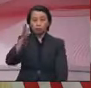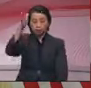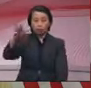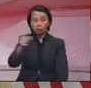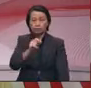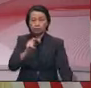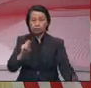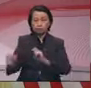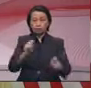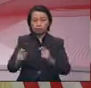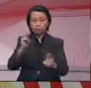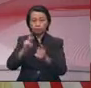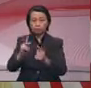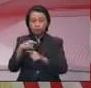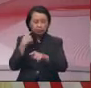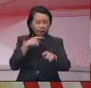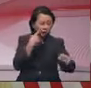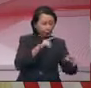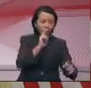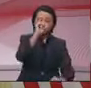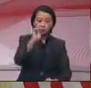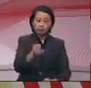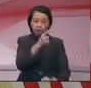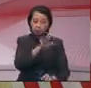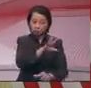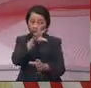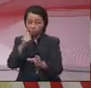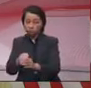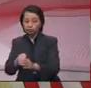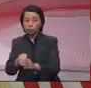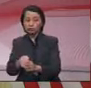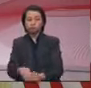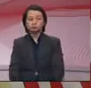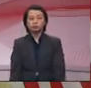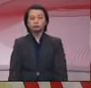mengambil tindakan kepada sesiapa sahaja yang terlibat.